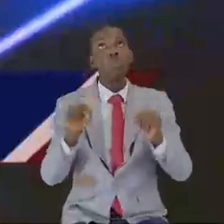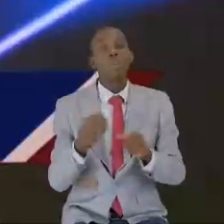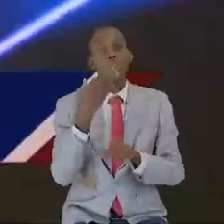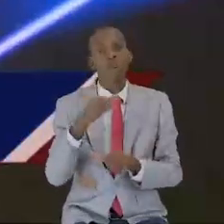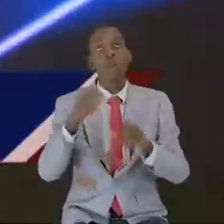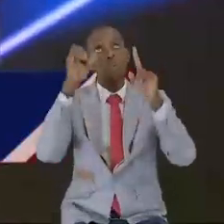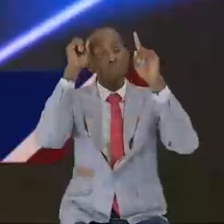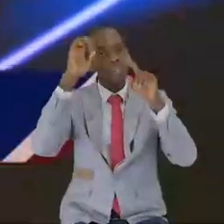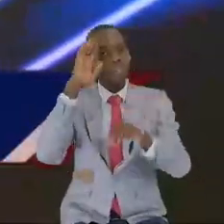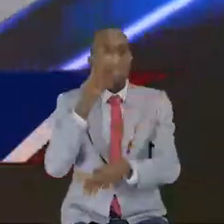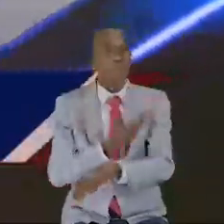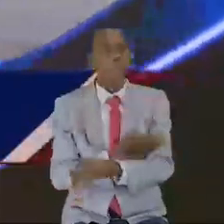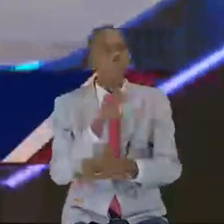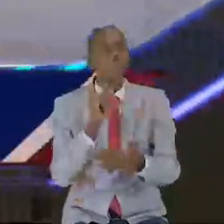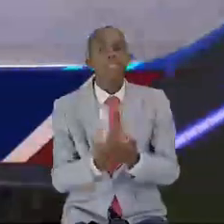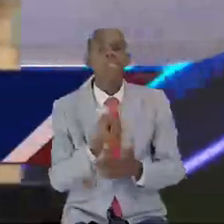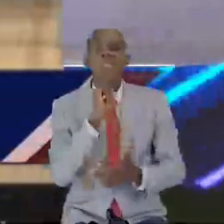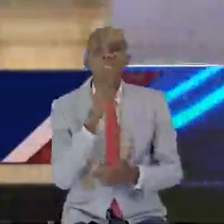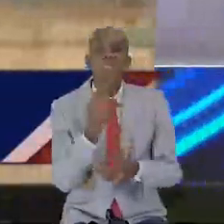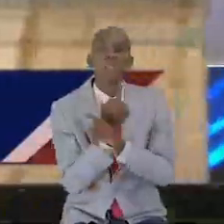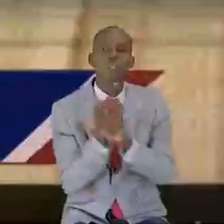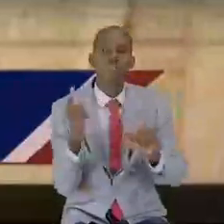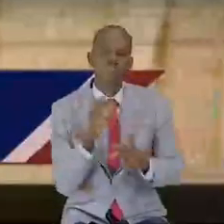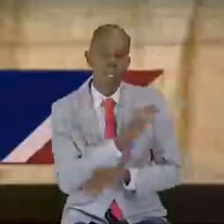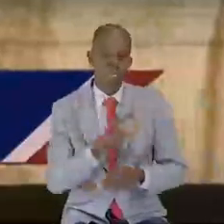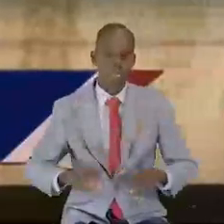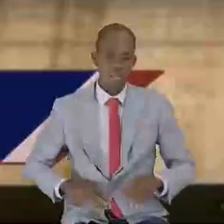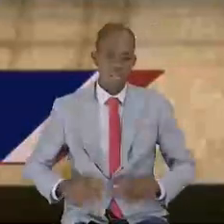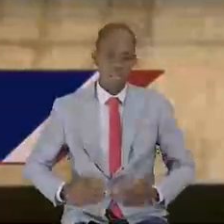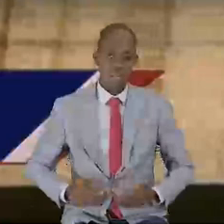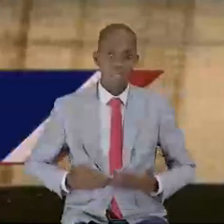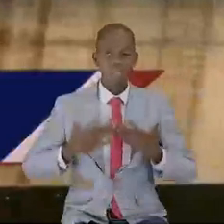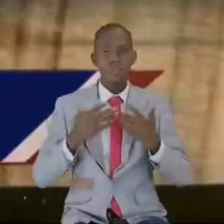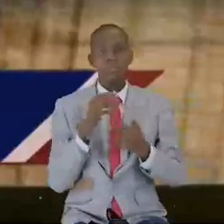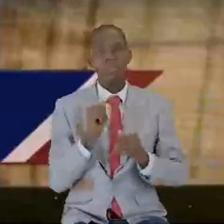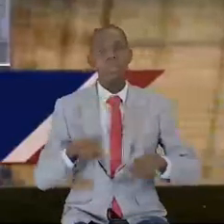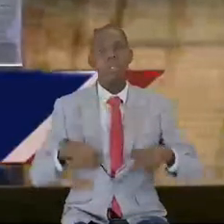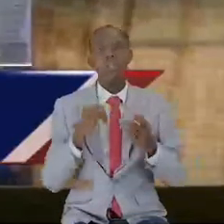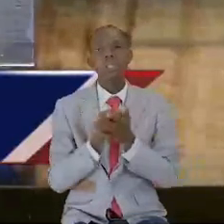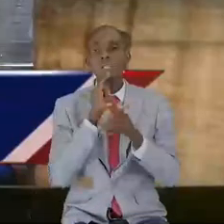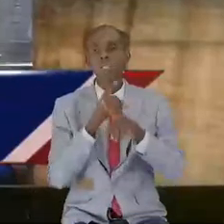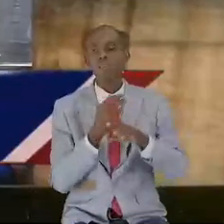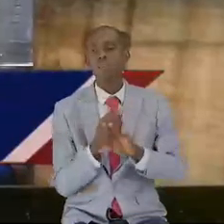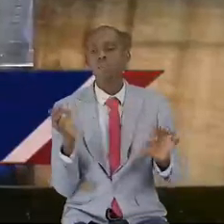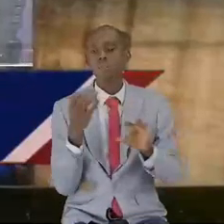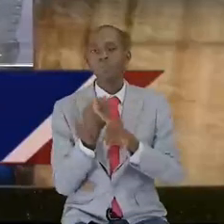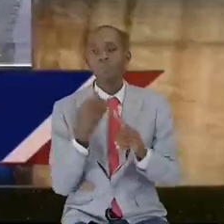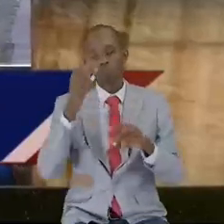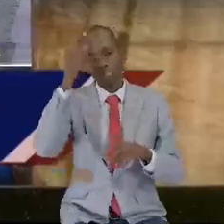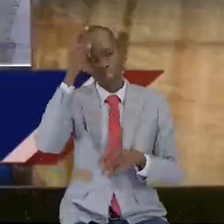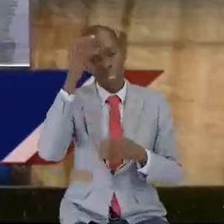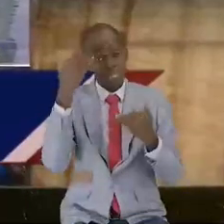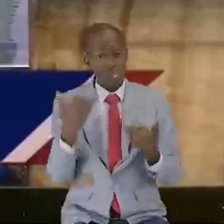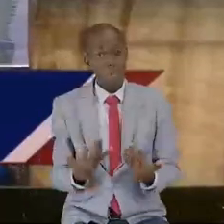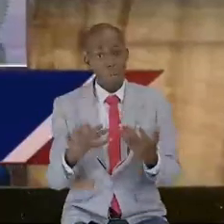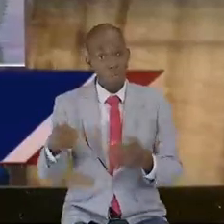Ça, c'est la liberté. Christ a mené une vie libérée de Satan et maintenant il veut que nous soyons